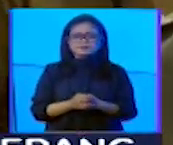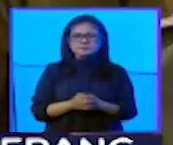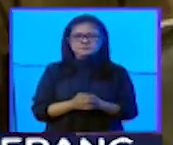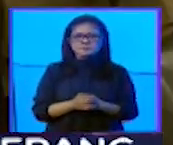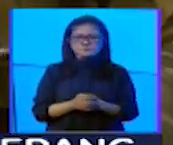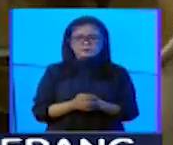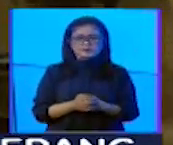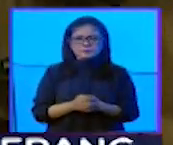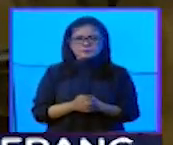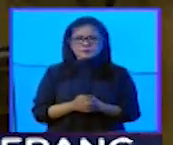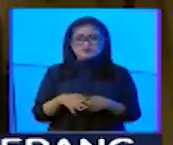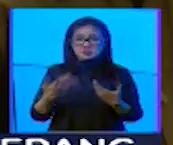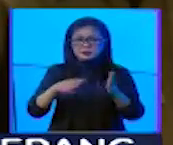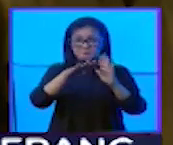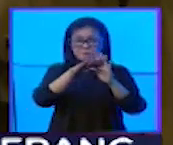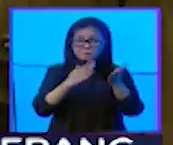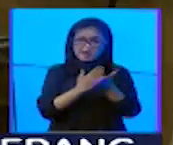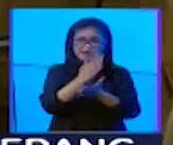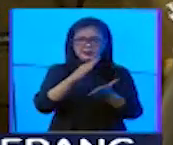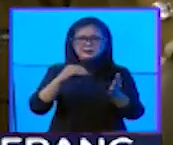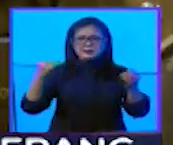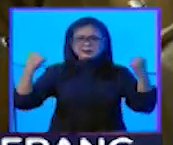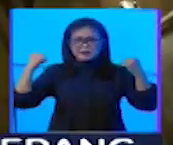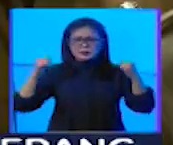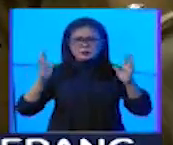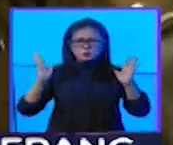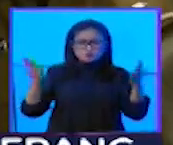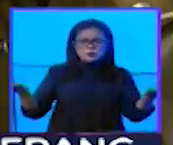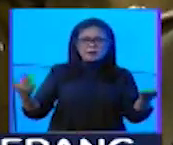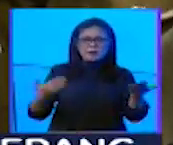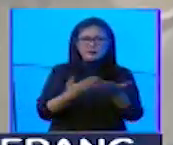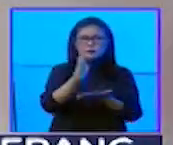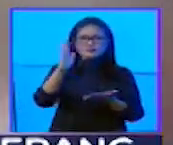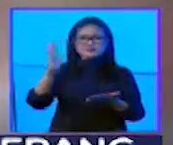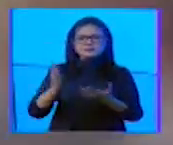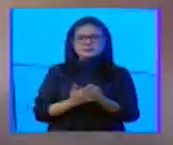pelanggaran protokol kesehatan, orang yang ada di sini mengubarkan diri, sudah kita lakukan.